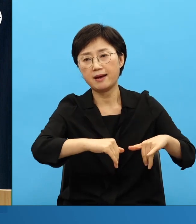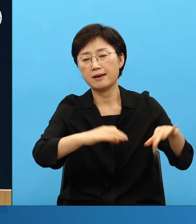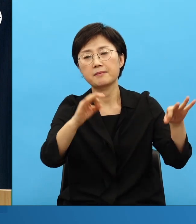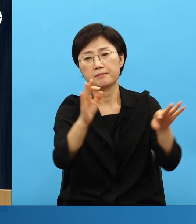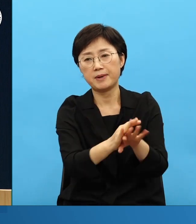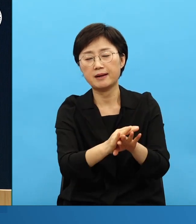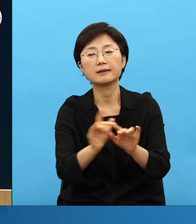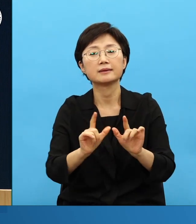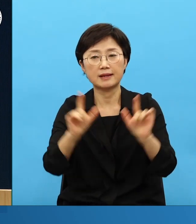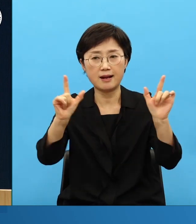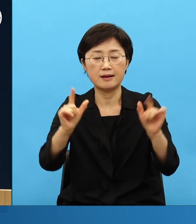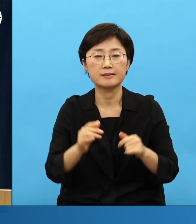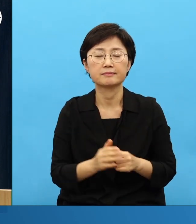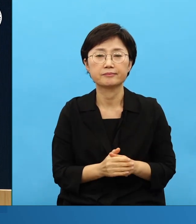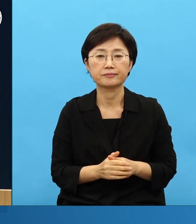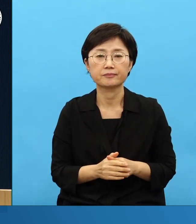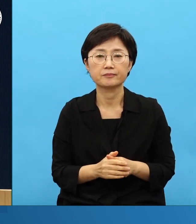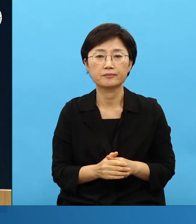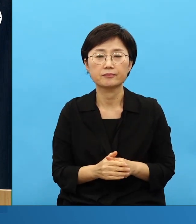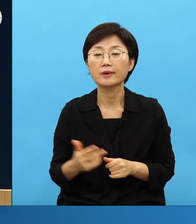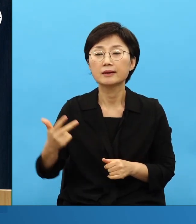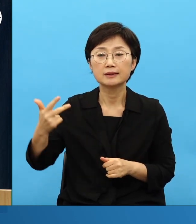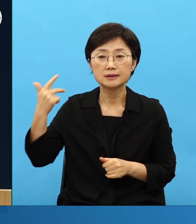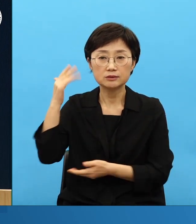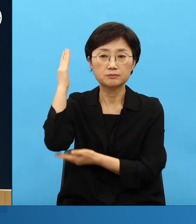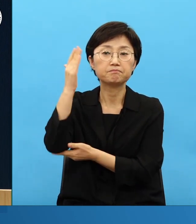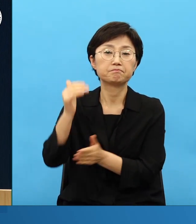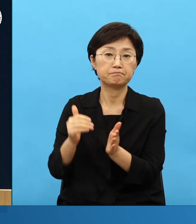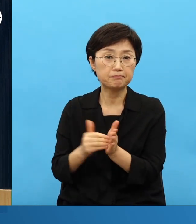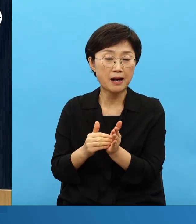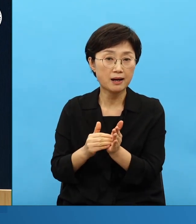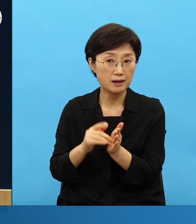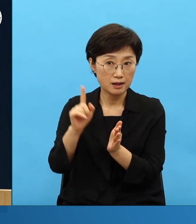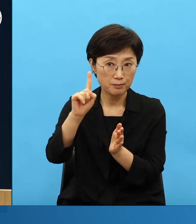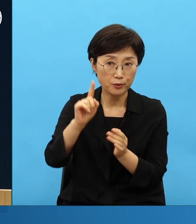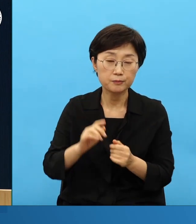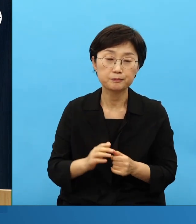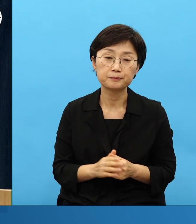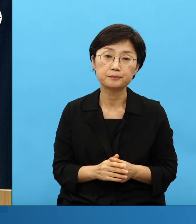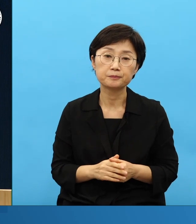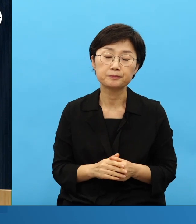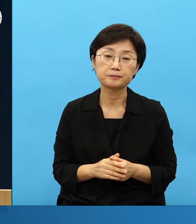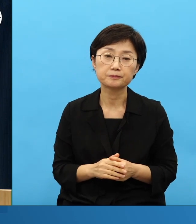church that is not the true church, the Herod temple. 지난 주간에 얘기했잖아요. I said this last week too.